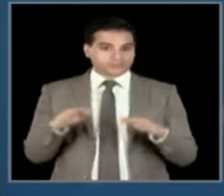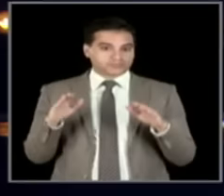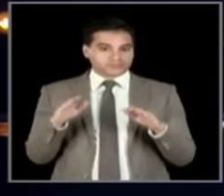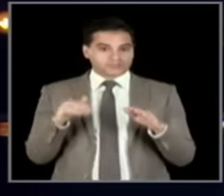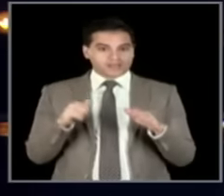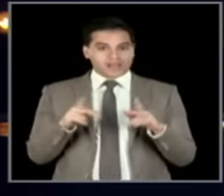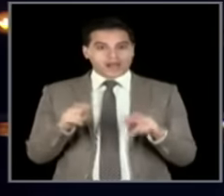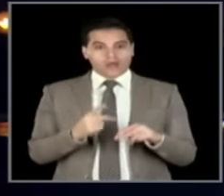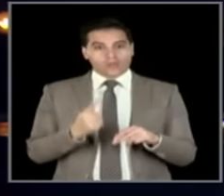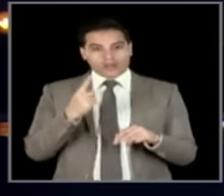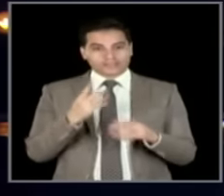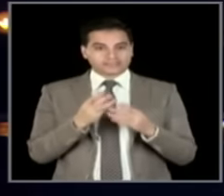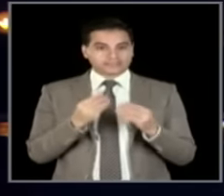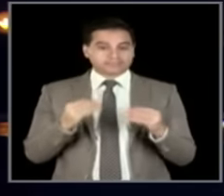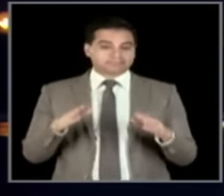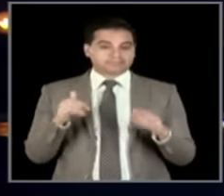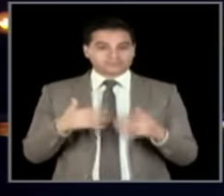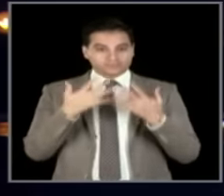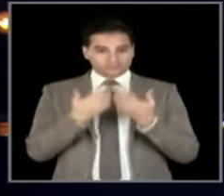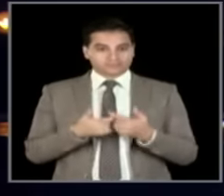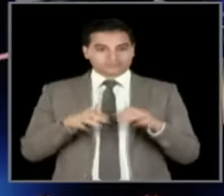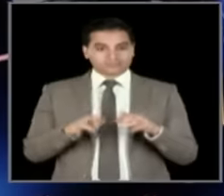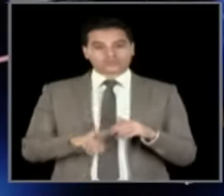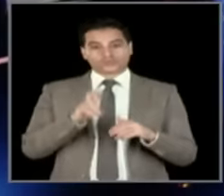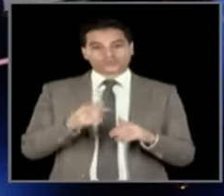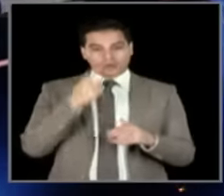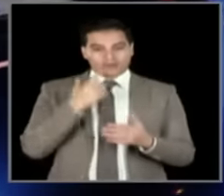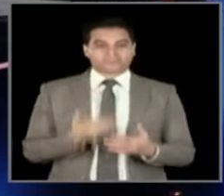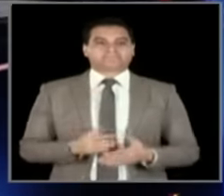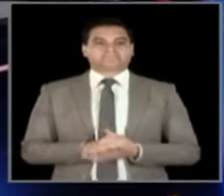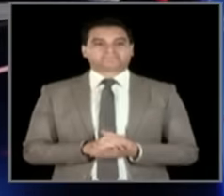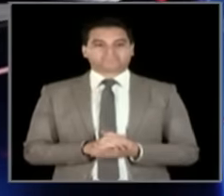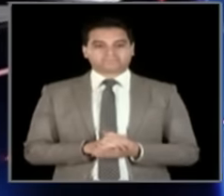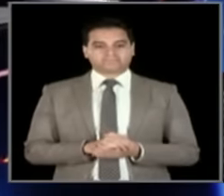كتير علينا. قدرات ذهنية. والسؤال هو: